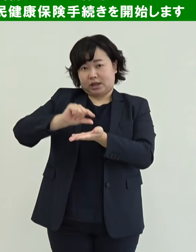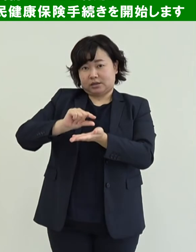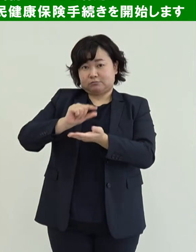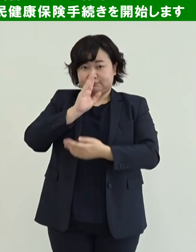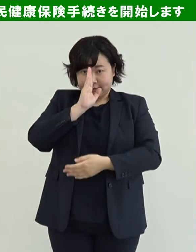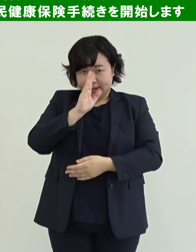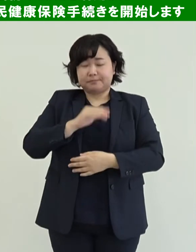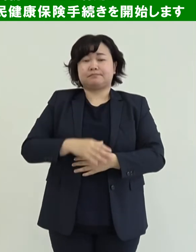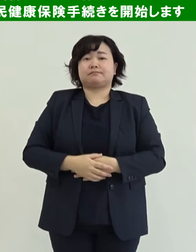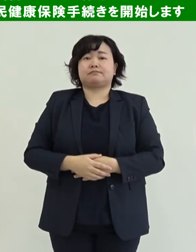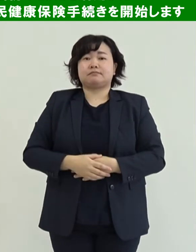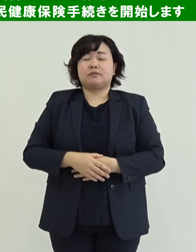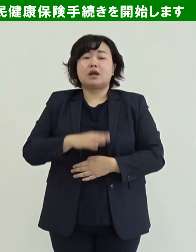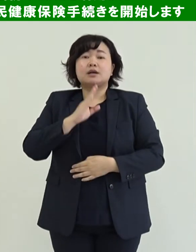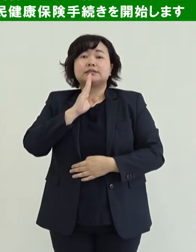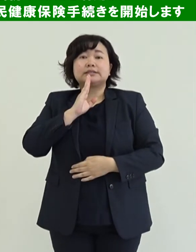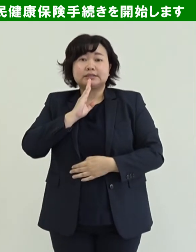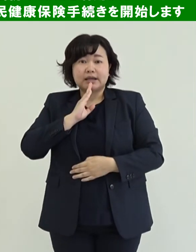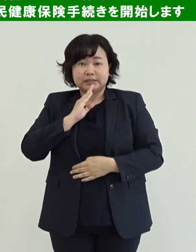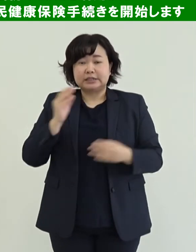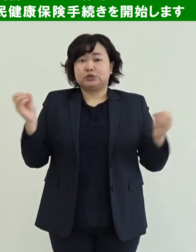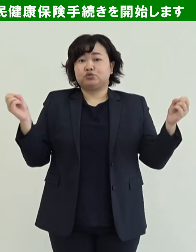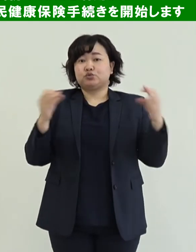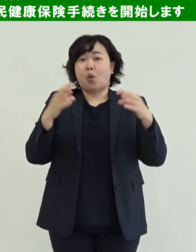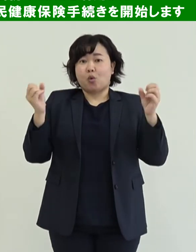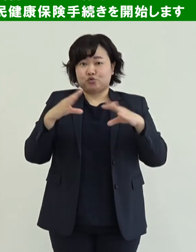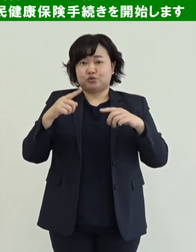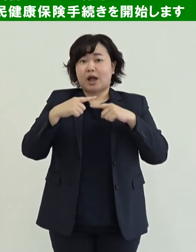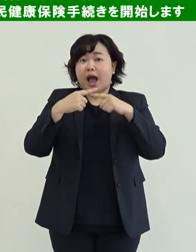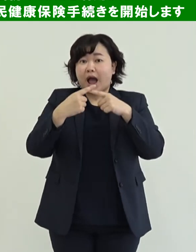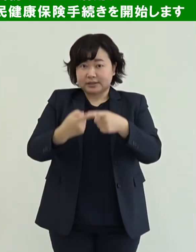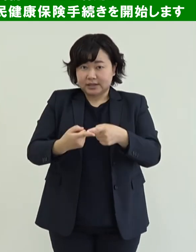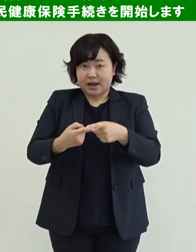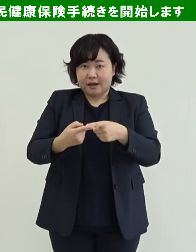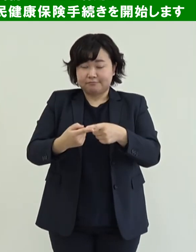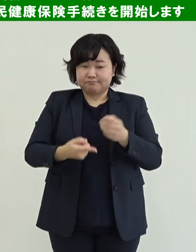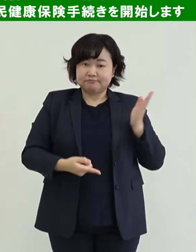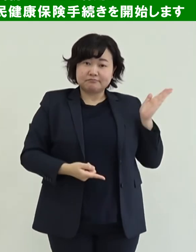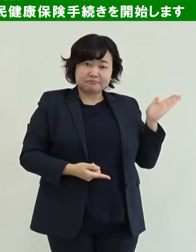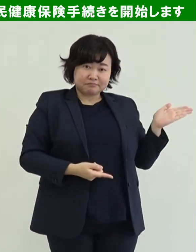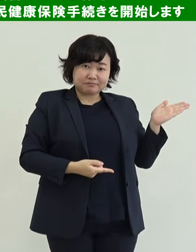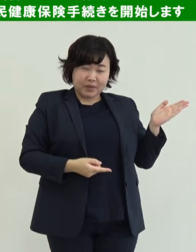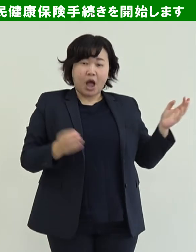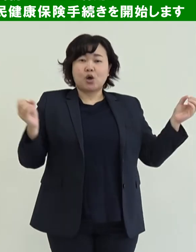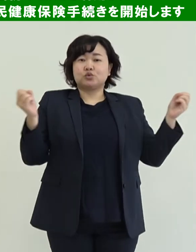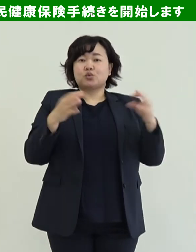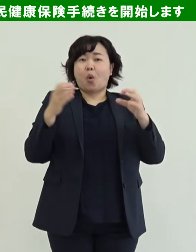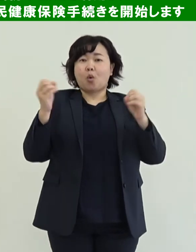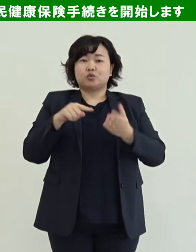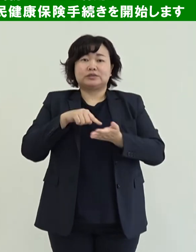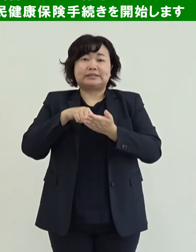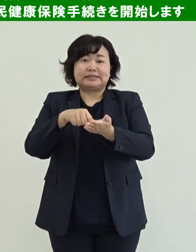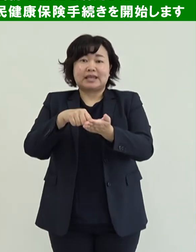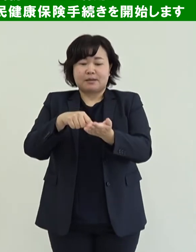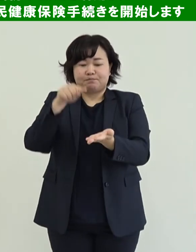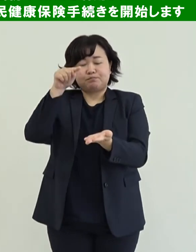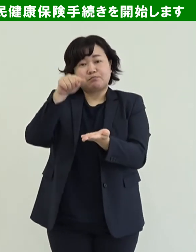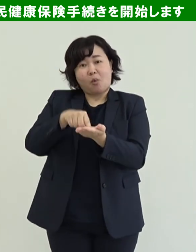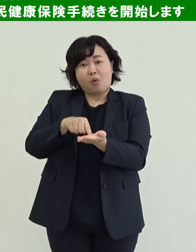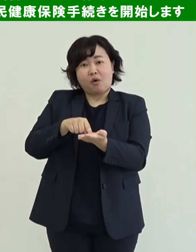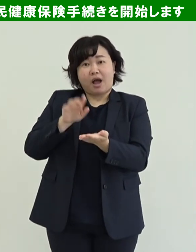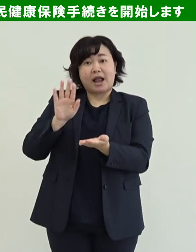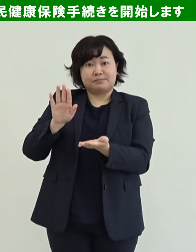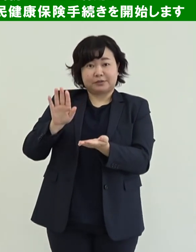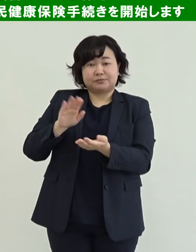もな実際にトークの中に入っていただきますと右上の方にトークで申請というボタンがすでに